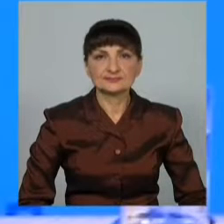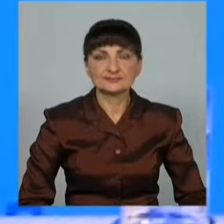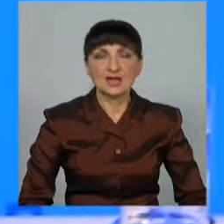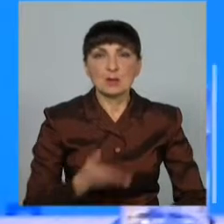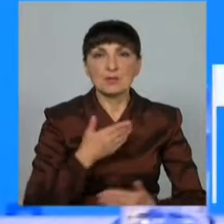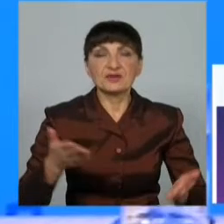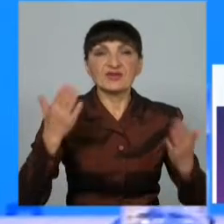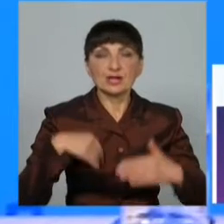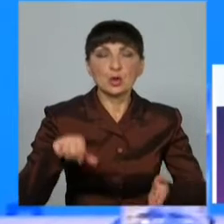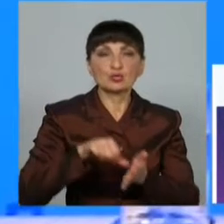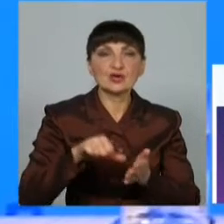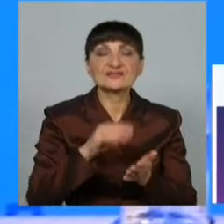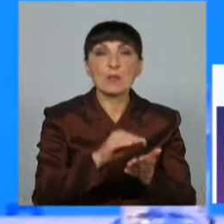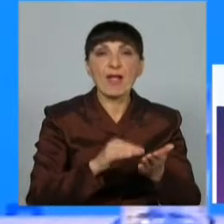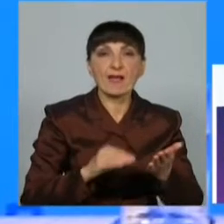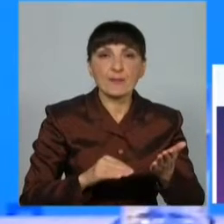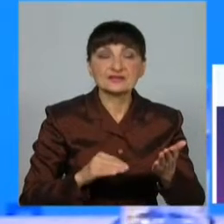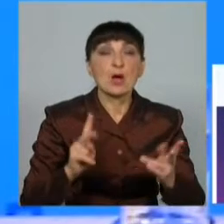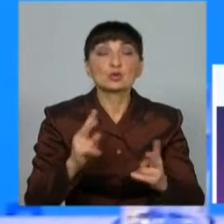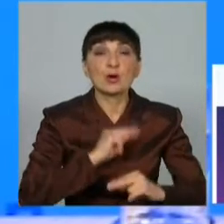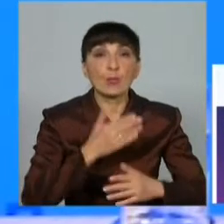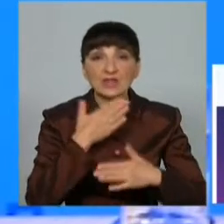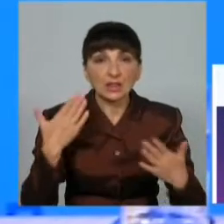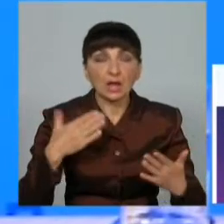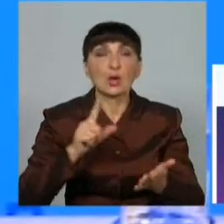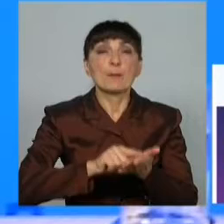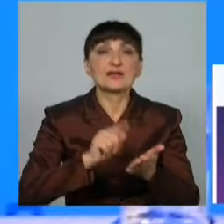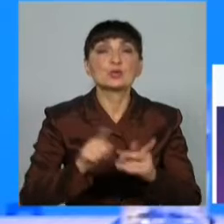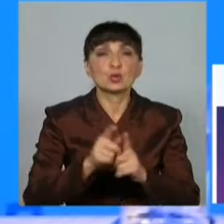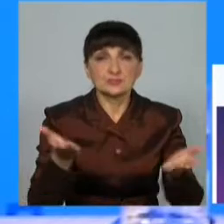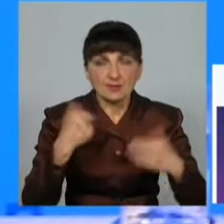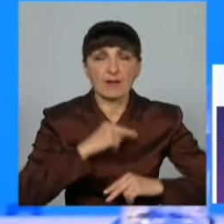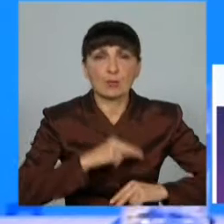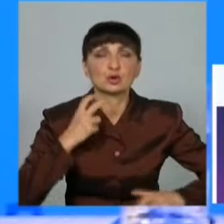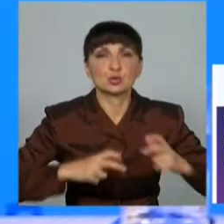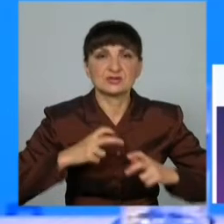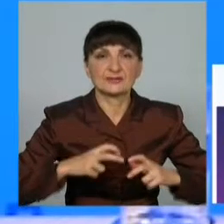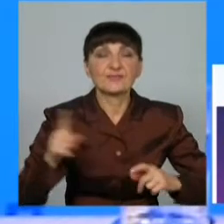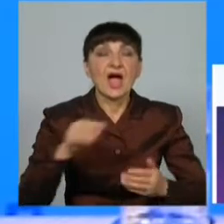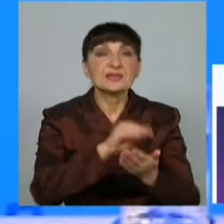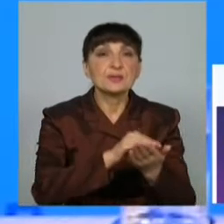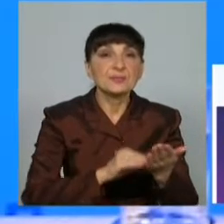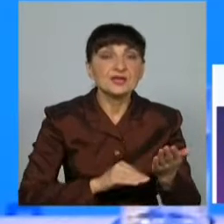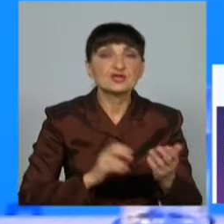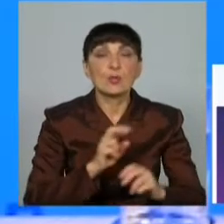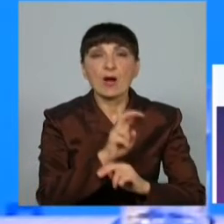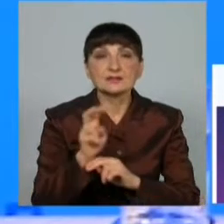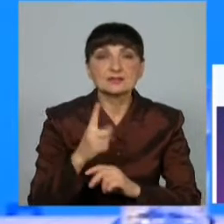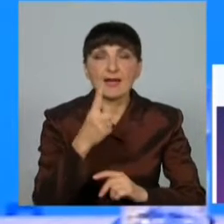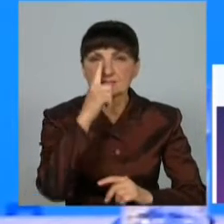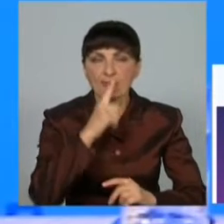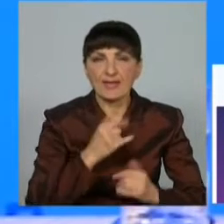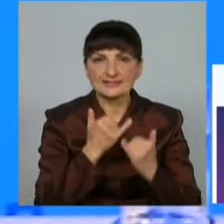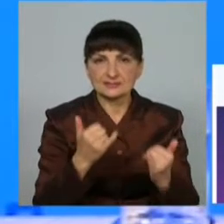Мы привлекли к участию в переписи безработных горожан, пенсионеров и студентов. Переписчики-интервьюеры привлекаются на один